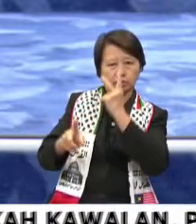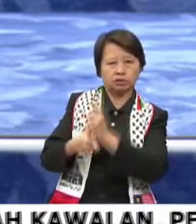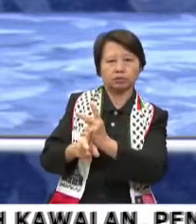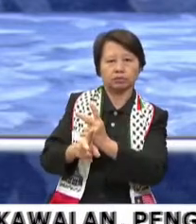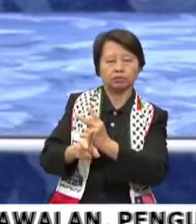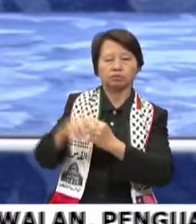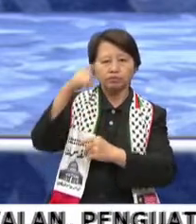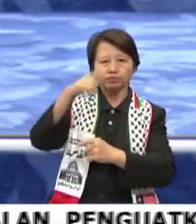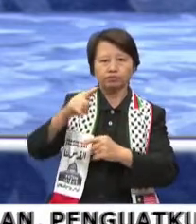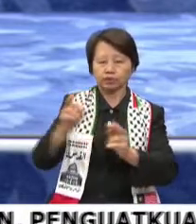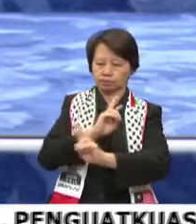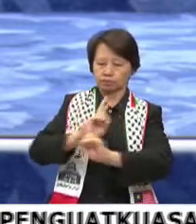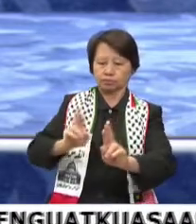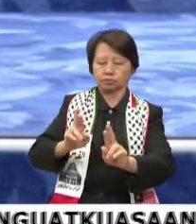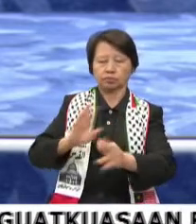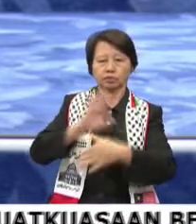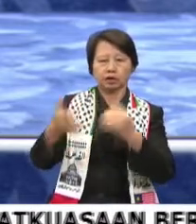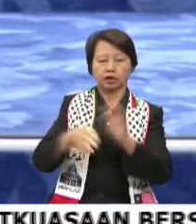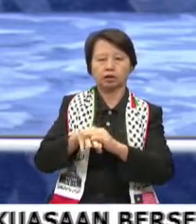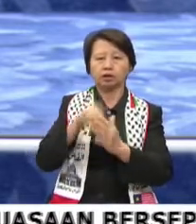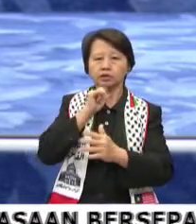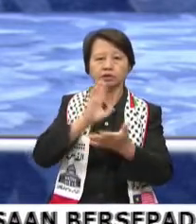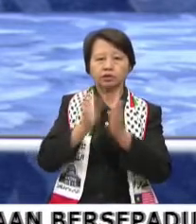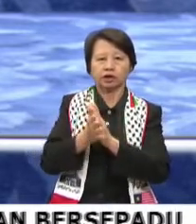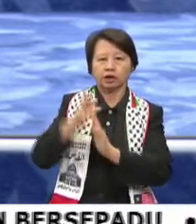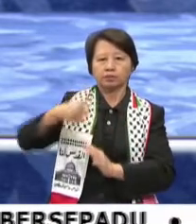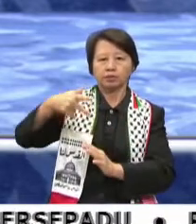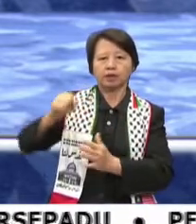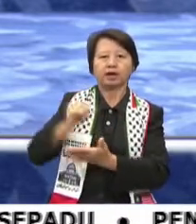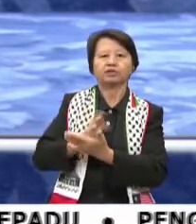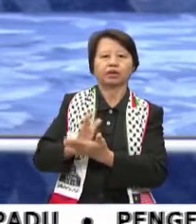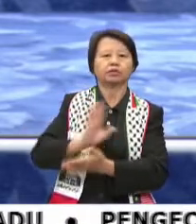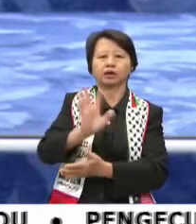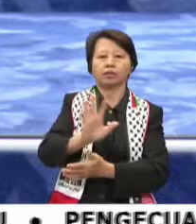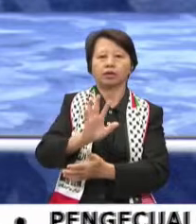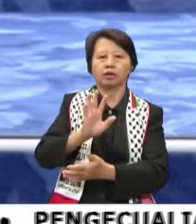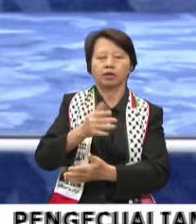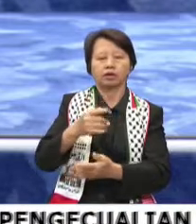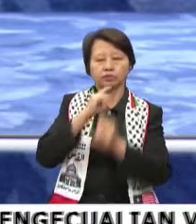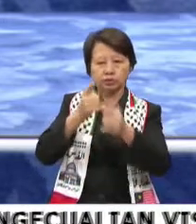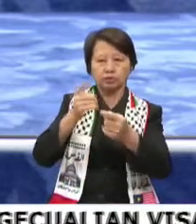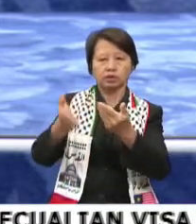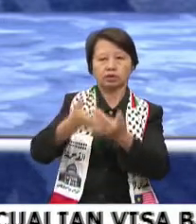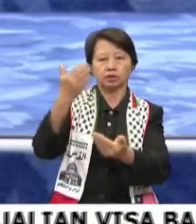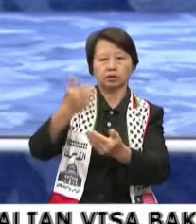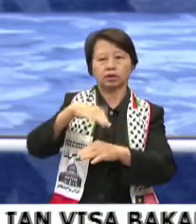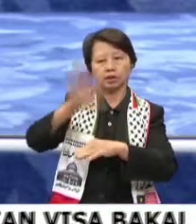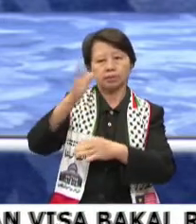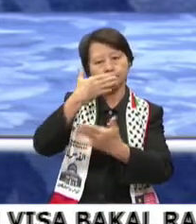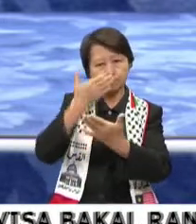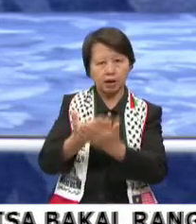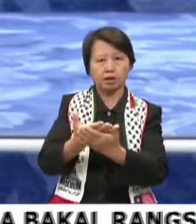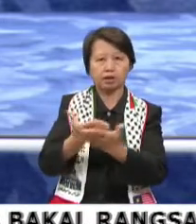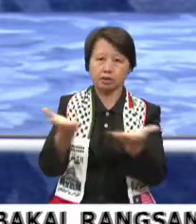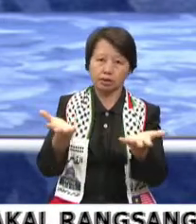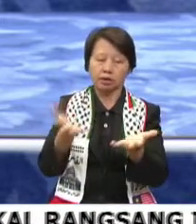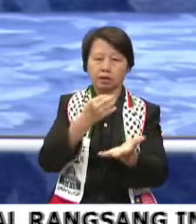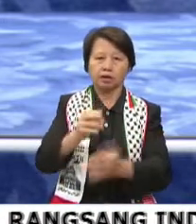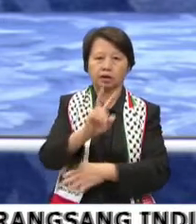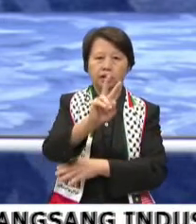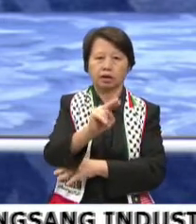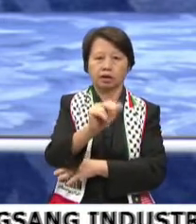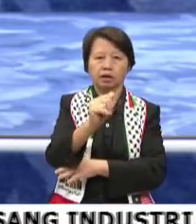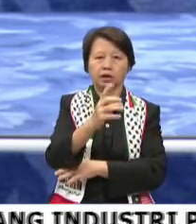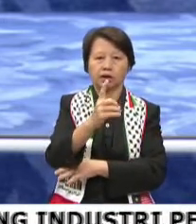satu persiapan supaya tidak jadi PPS jadi kemudahan itu akan jauh lebih baik dan nada